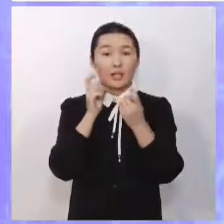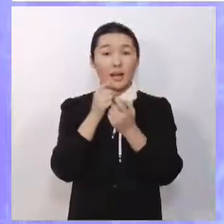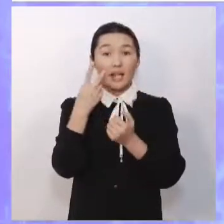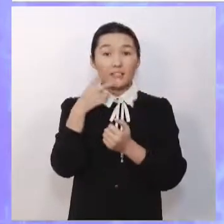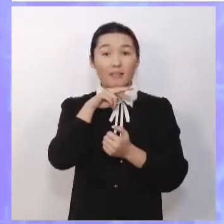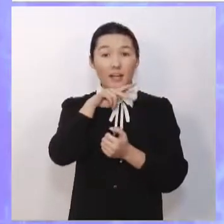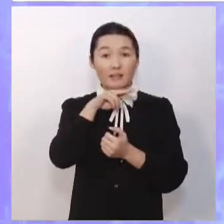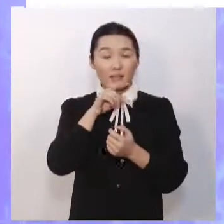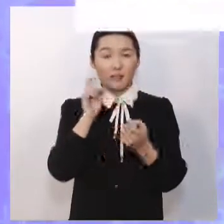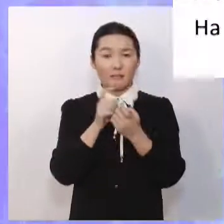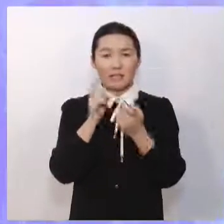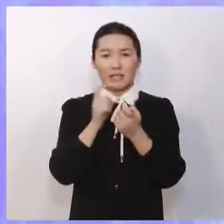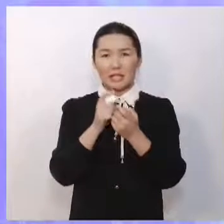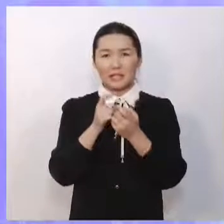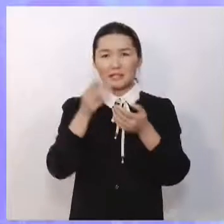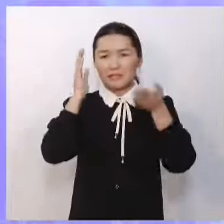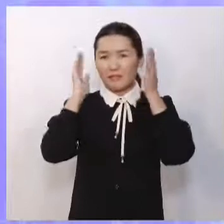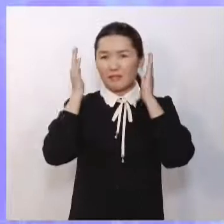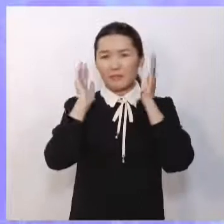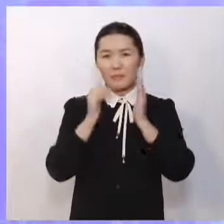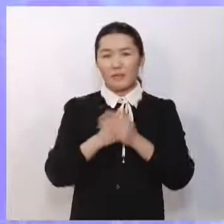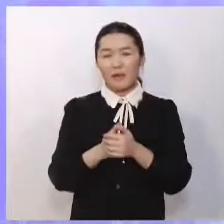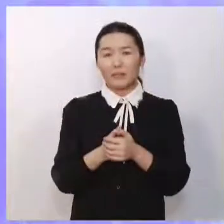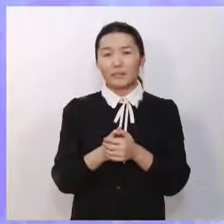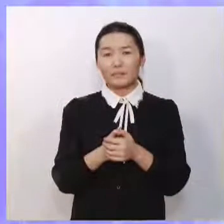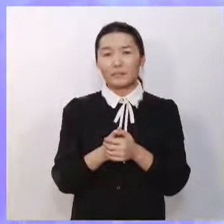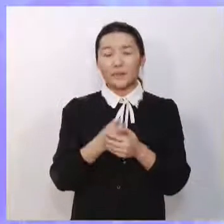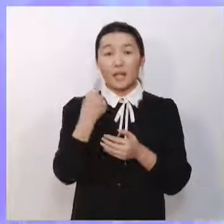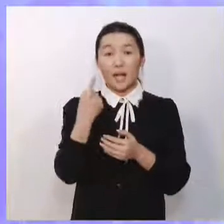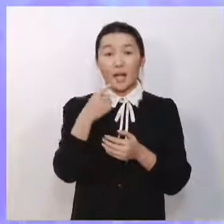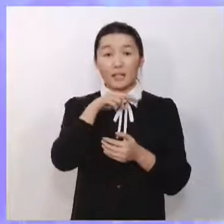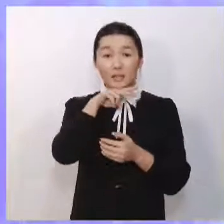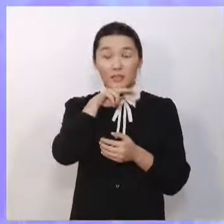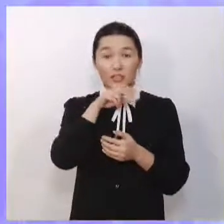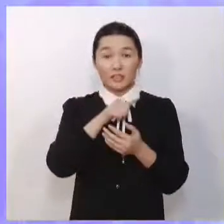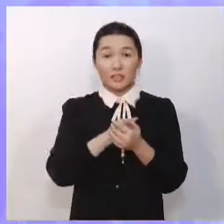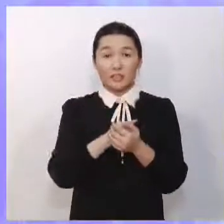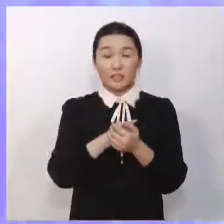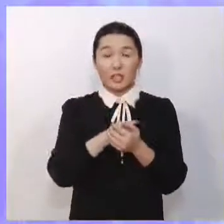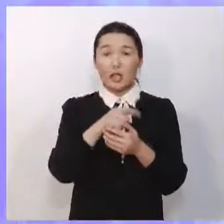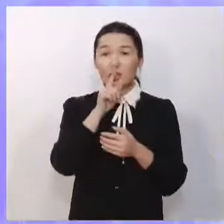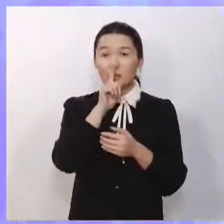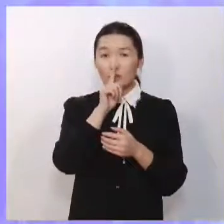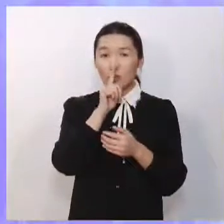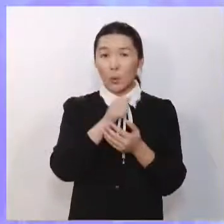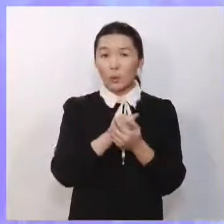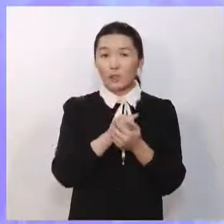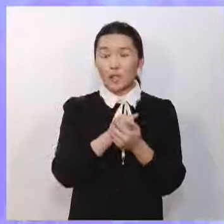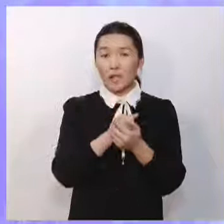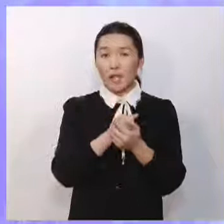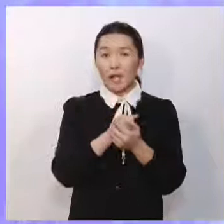Подрались для забавы, не то чтобы со зла. Один из них тихонько приятеля